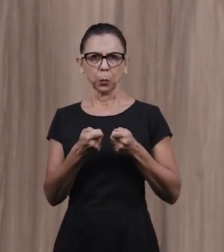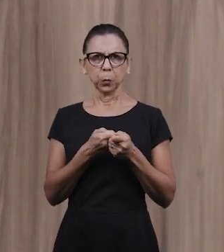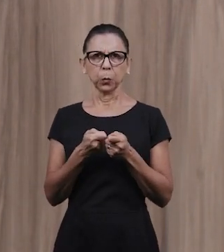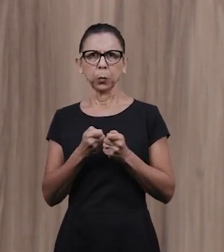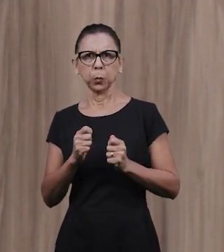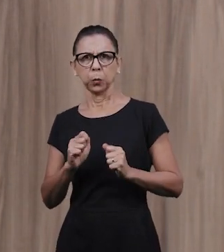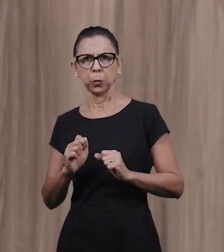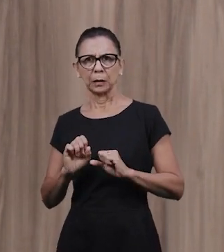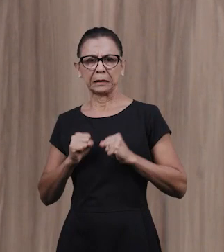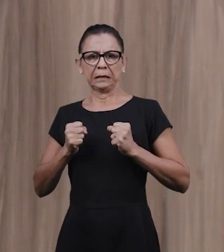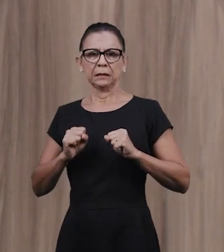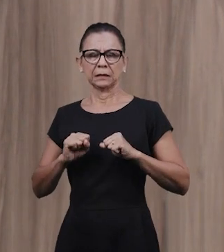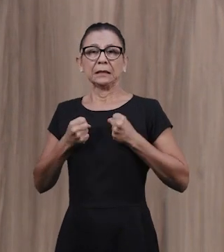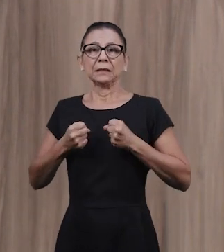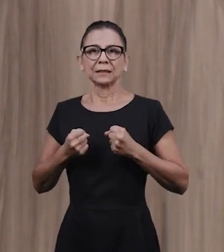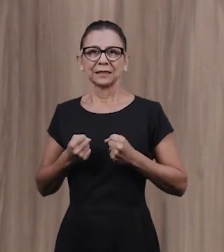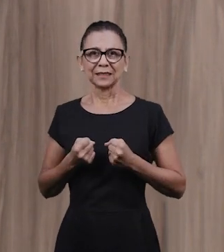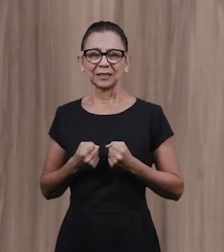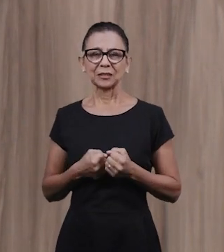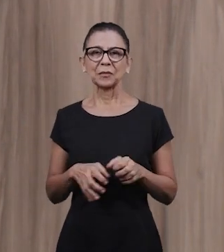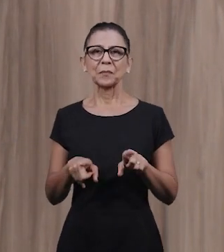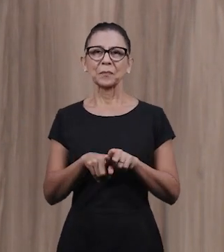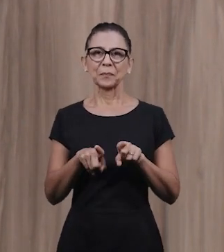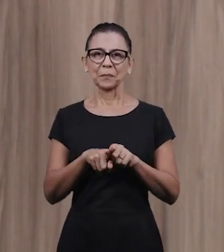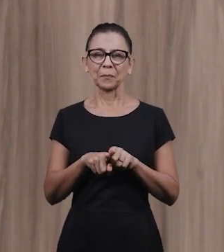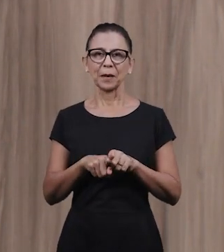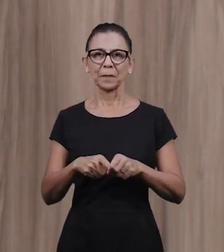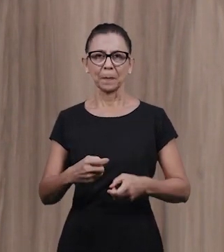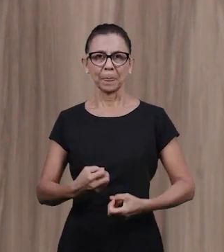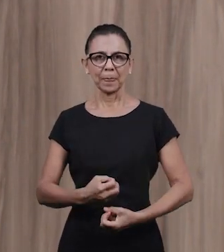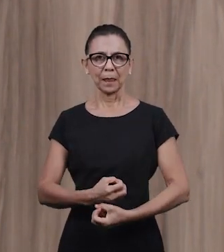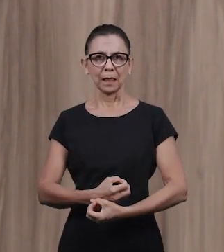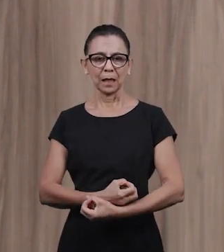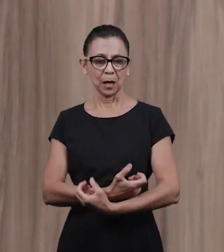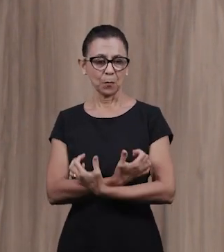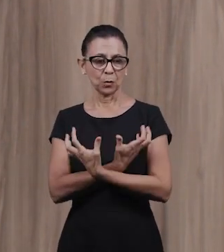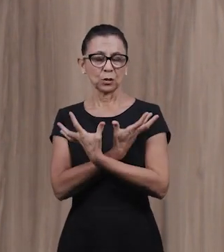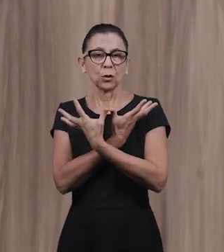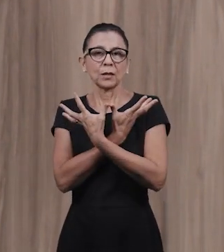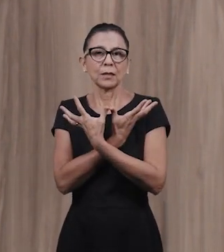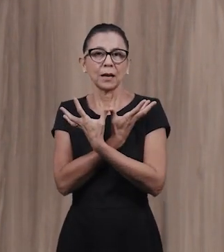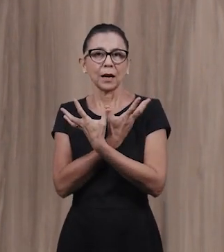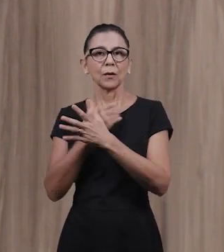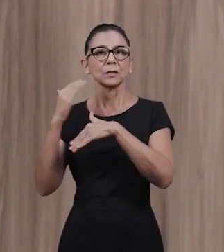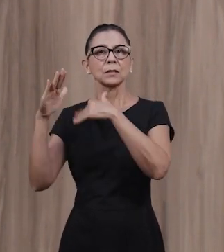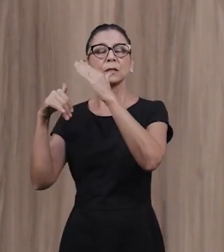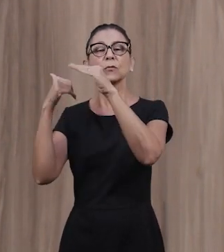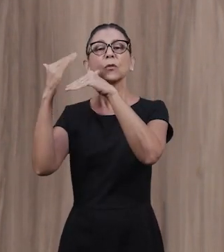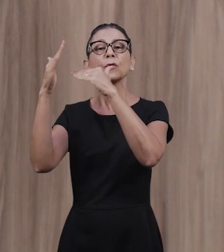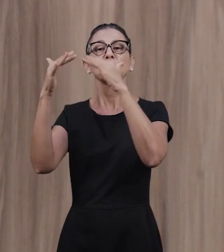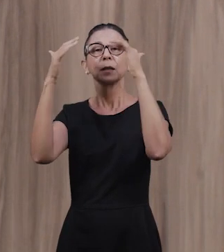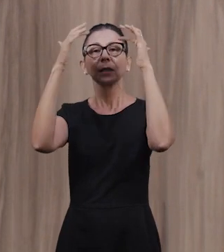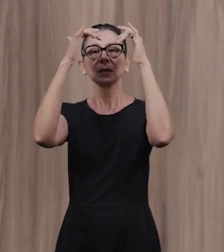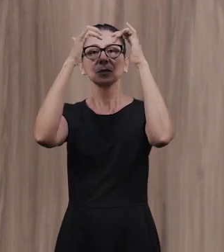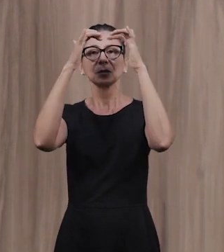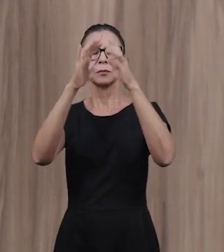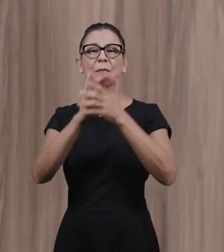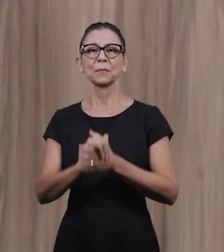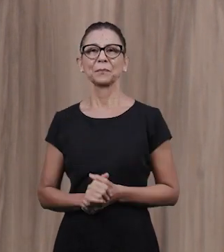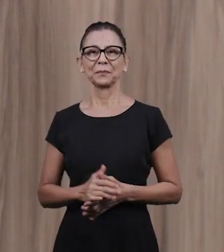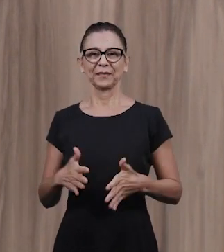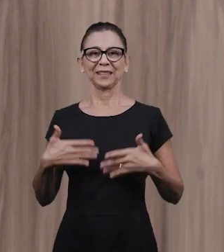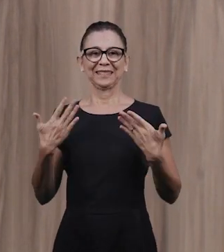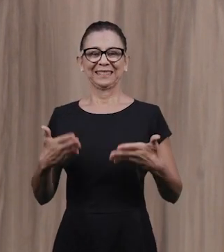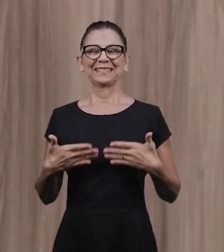contrôler l'impulsivité. Et par rapport au développement émotionnel, le jeu contribue au développement